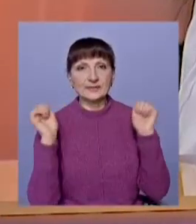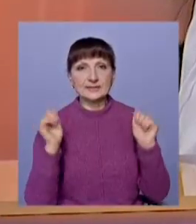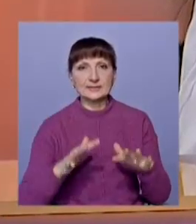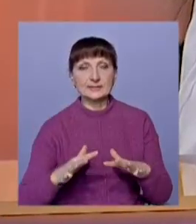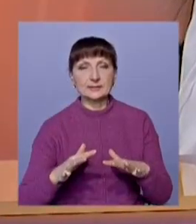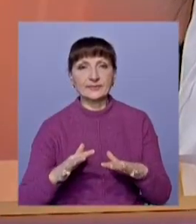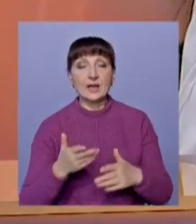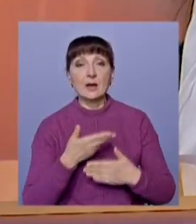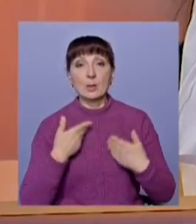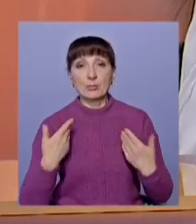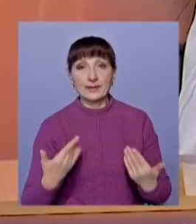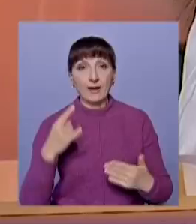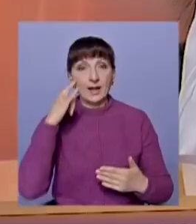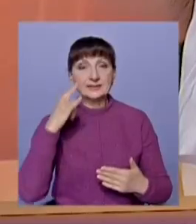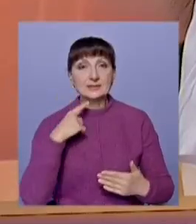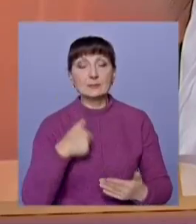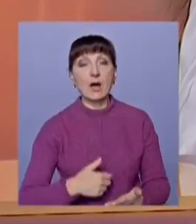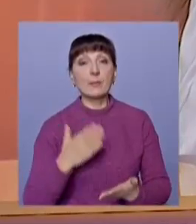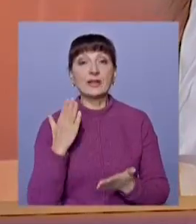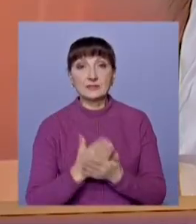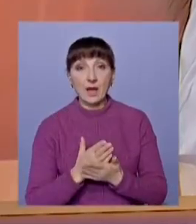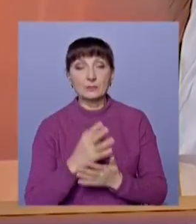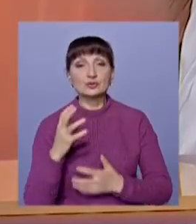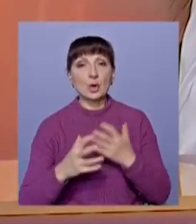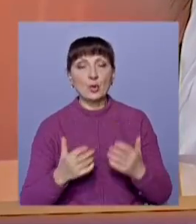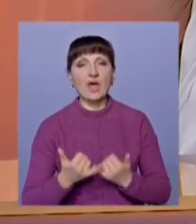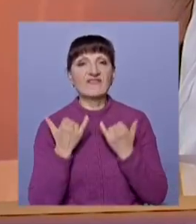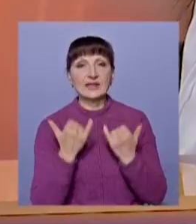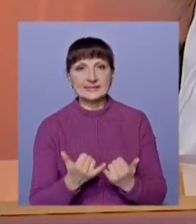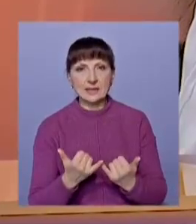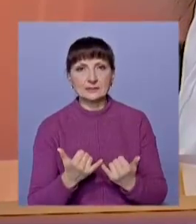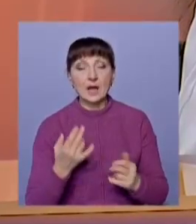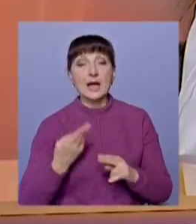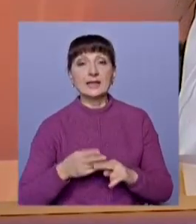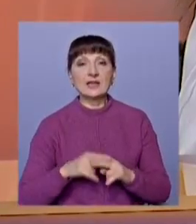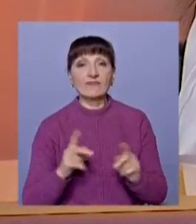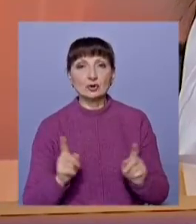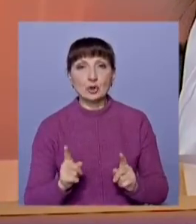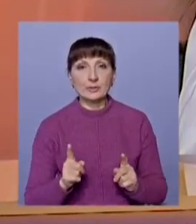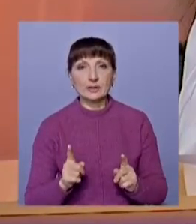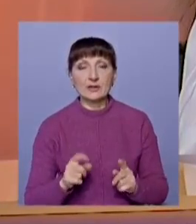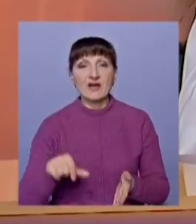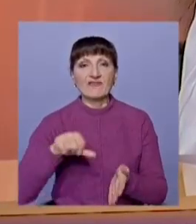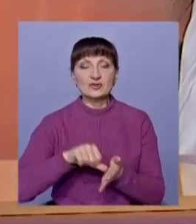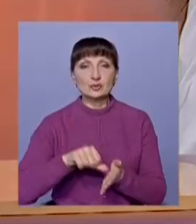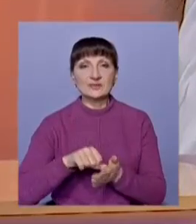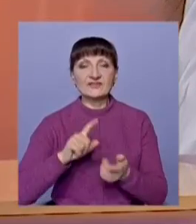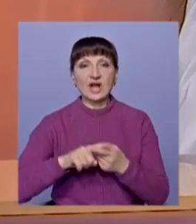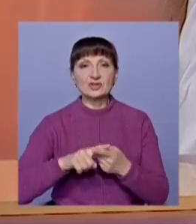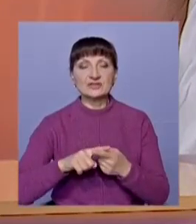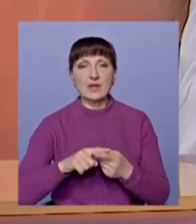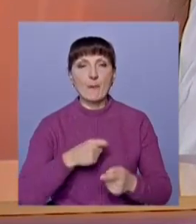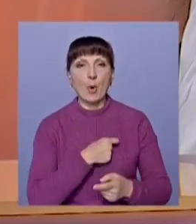что мы обладаем достаточным международным авторитетом, да, для того, чтобы выступить в качестве